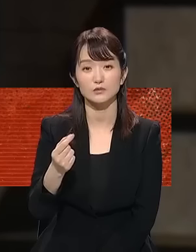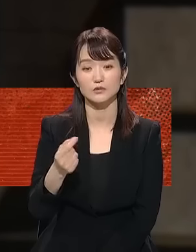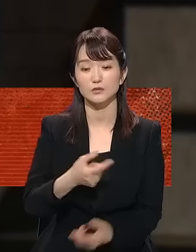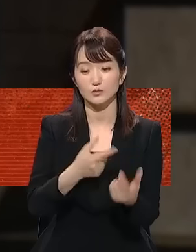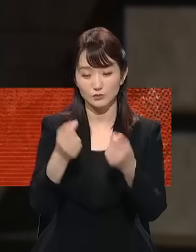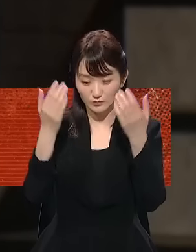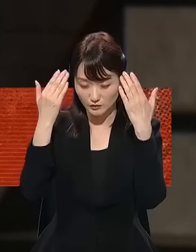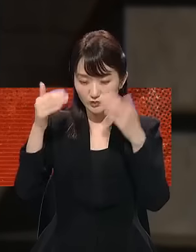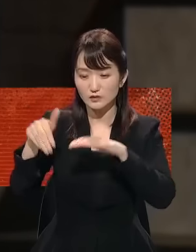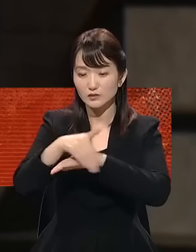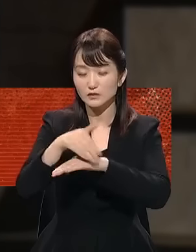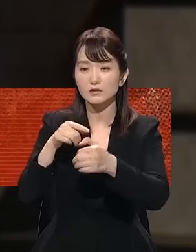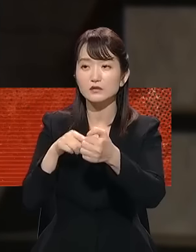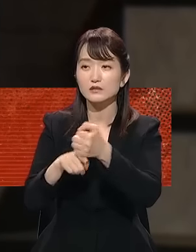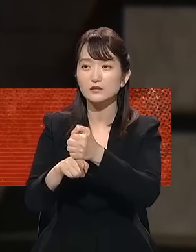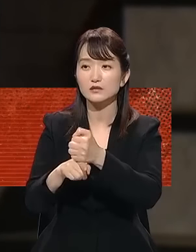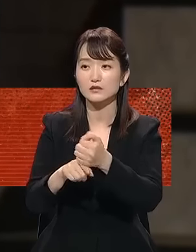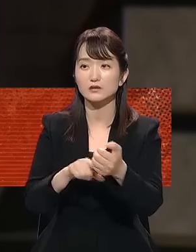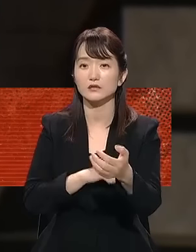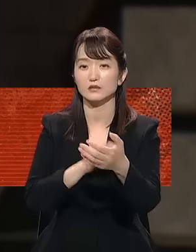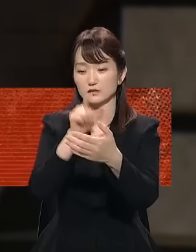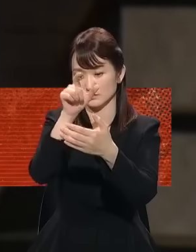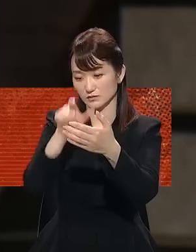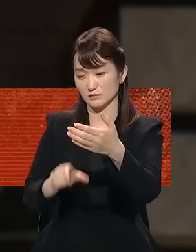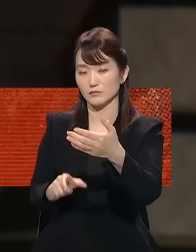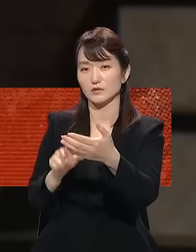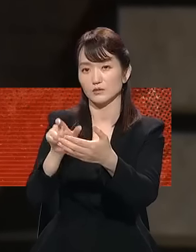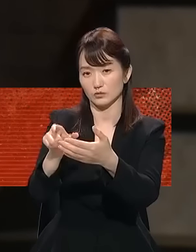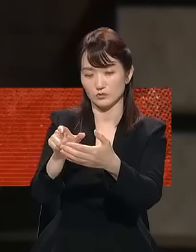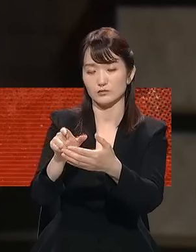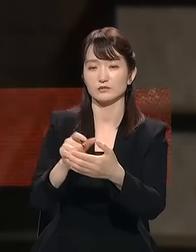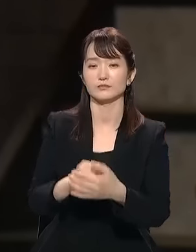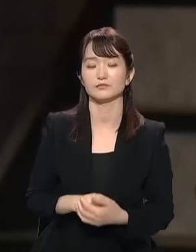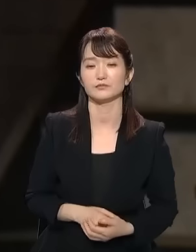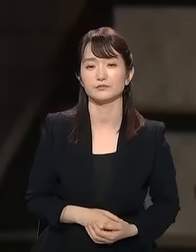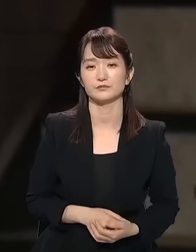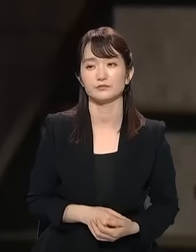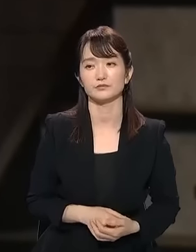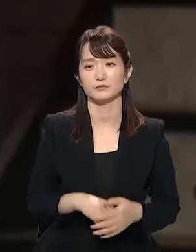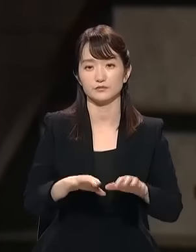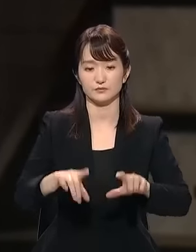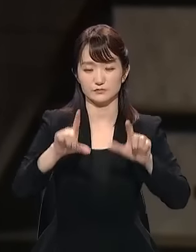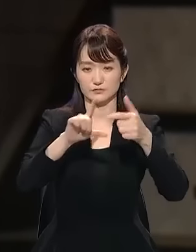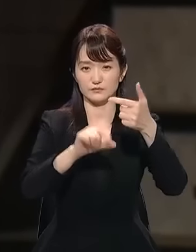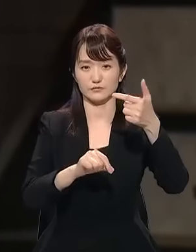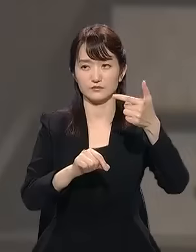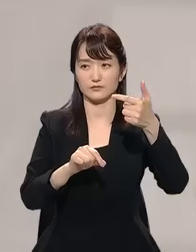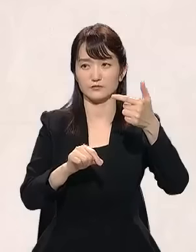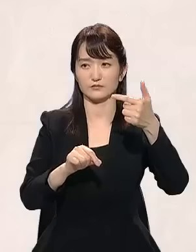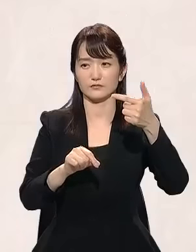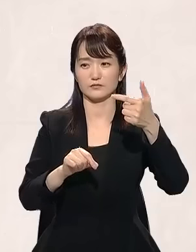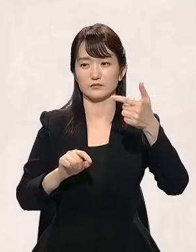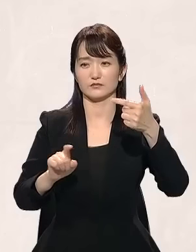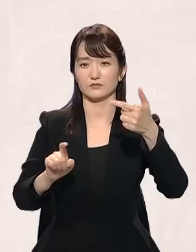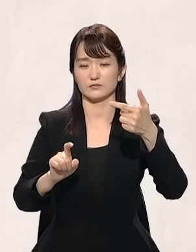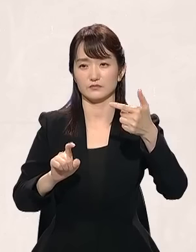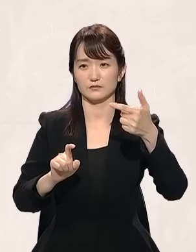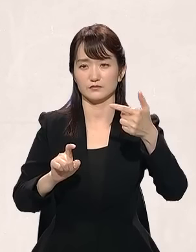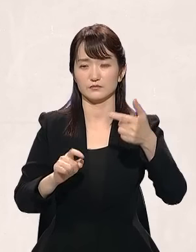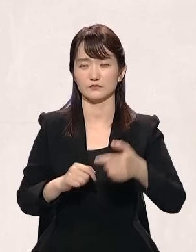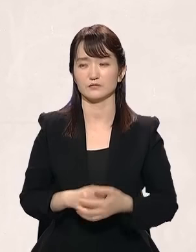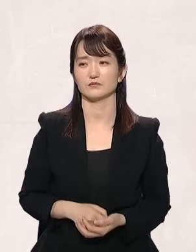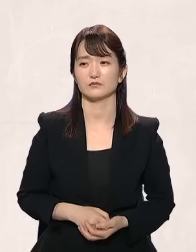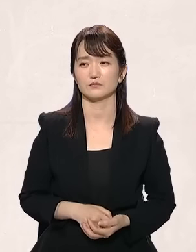다닌다는 이유로 명단에 그냥 오른 거다라고 얘기를 하면서 올해 6월 10일자로 발행된